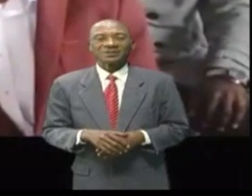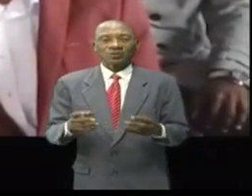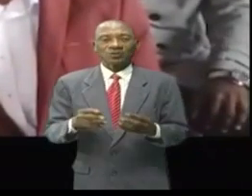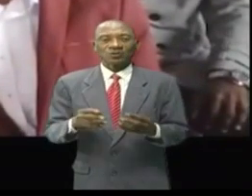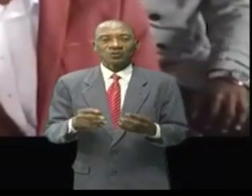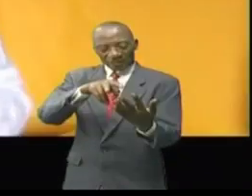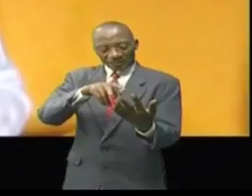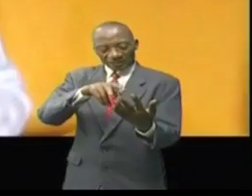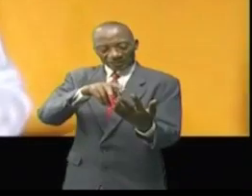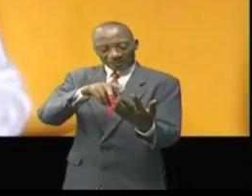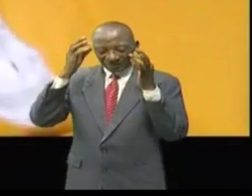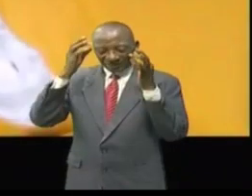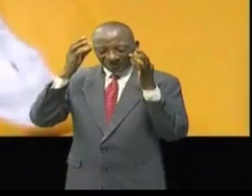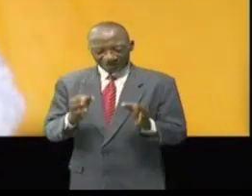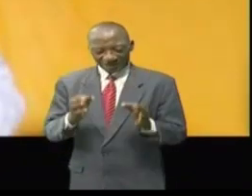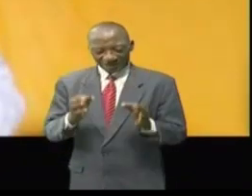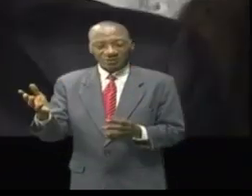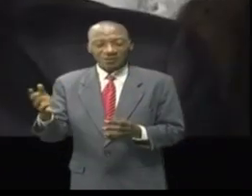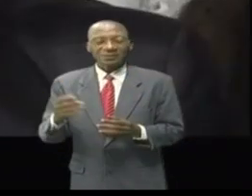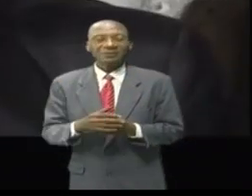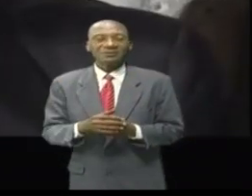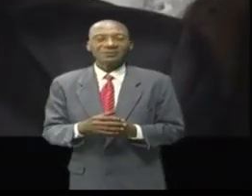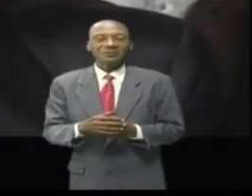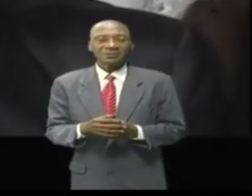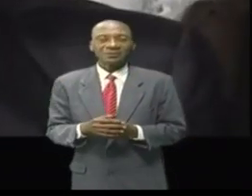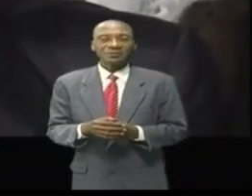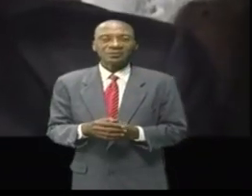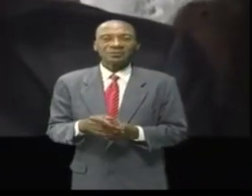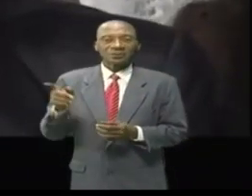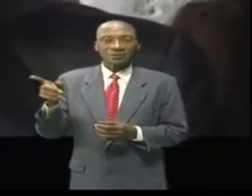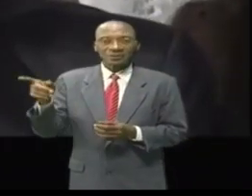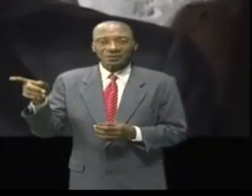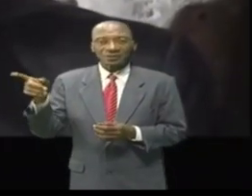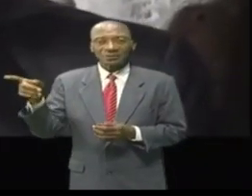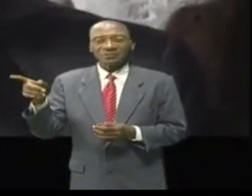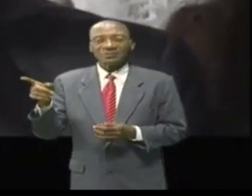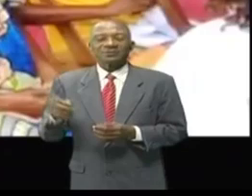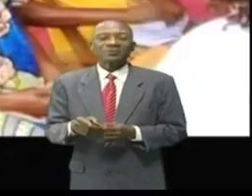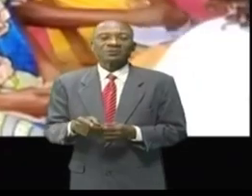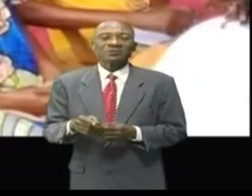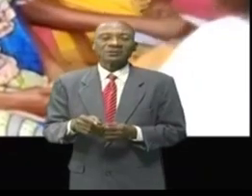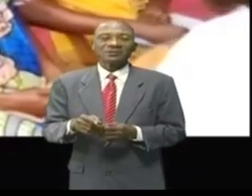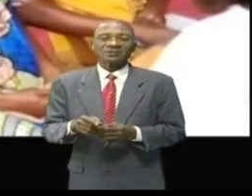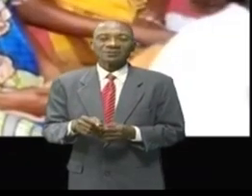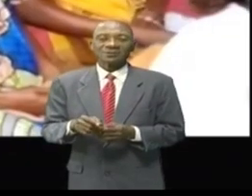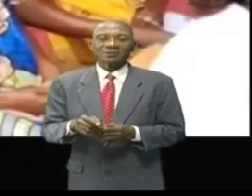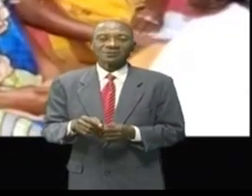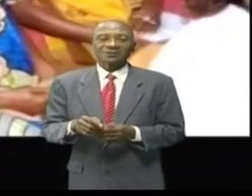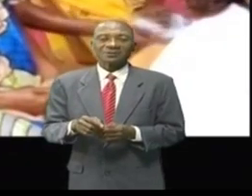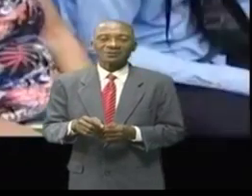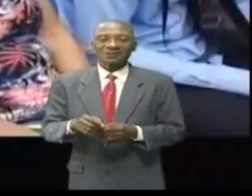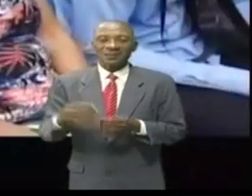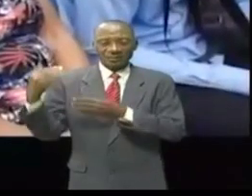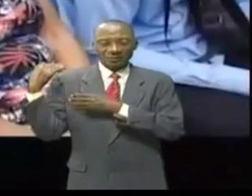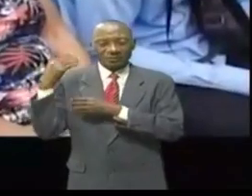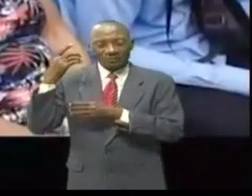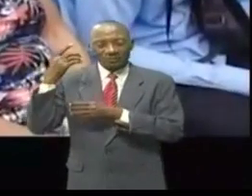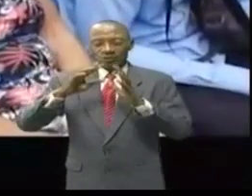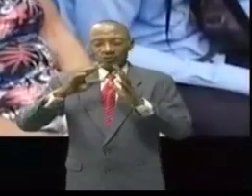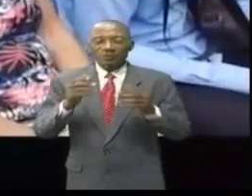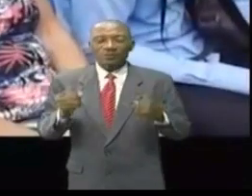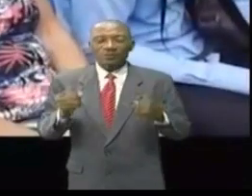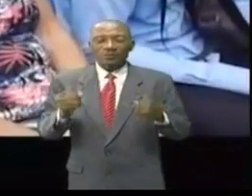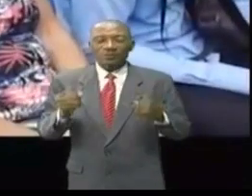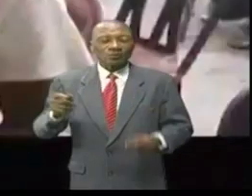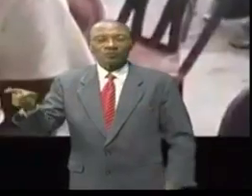du parti, Jean-Pierre Nsengi a investi le président communal UVT Barumbu. Monsieur Paulin a eu des mots justes